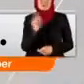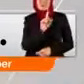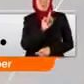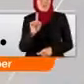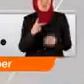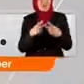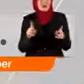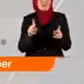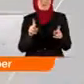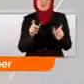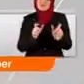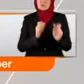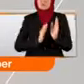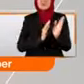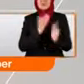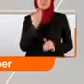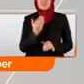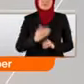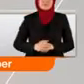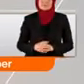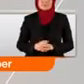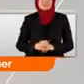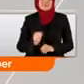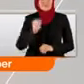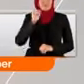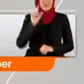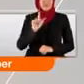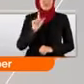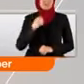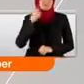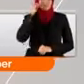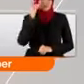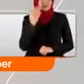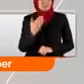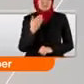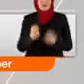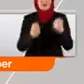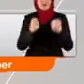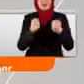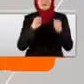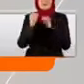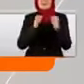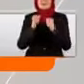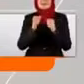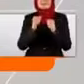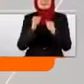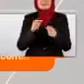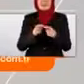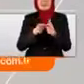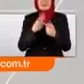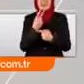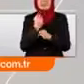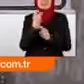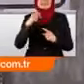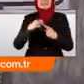düşünüyorum genelde tabi Burada insanlarda kurallara uymadığı için araçların artık beygir gücü daha fazla yol